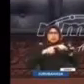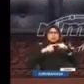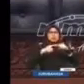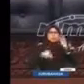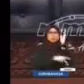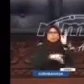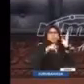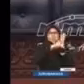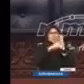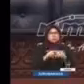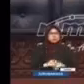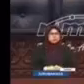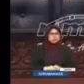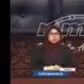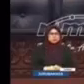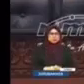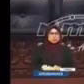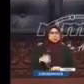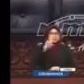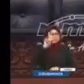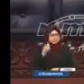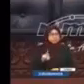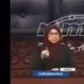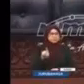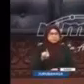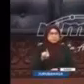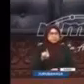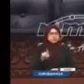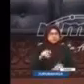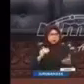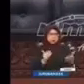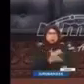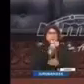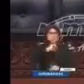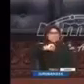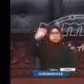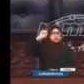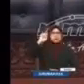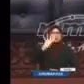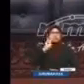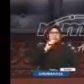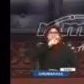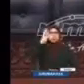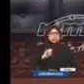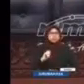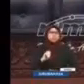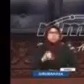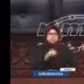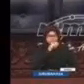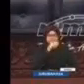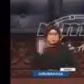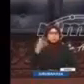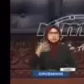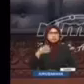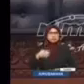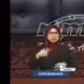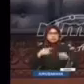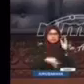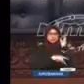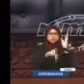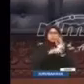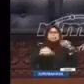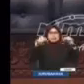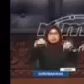Kalimantan jadi ini persoalan dia ini melibatkan hak Saba 40 ratus sebab itu saya ingin Nyatakan di dalam kalimat